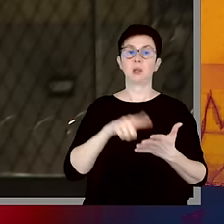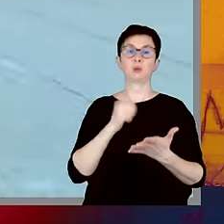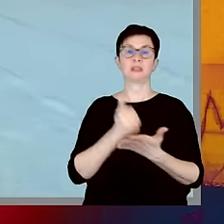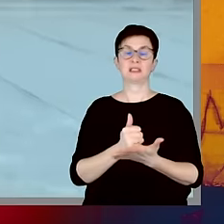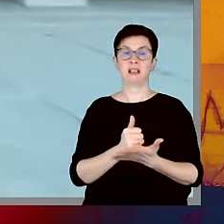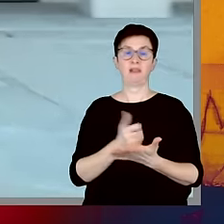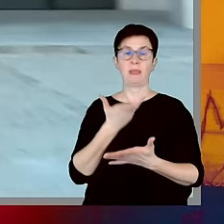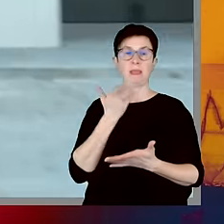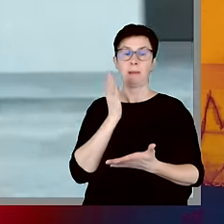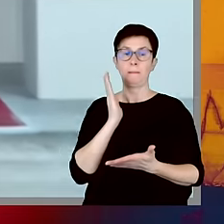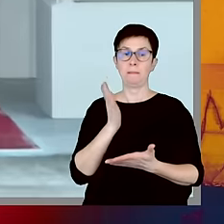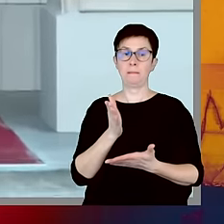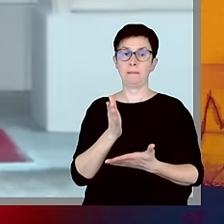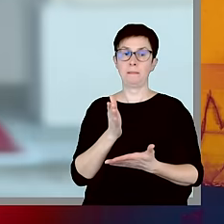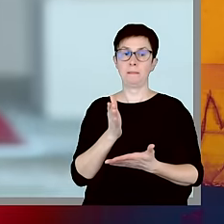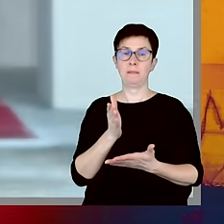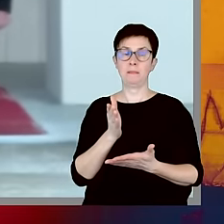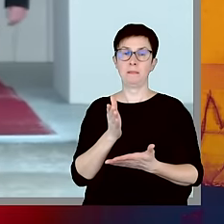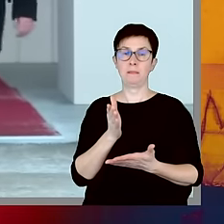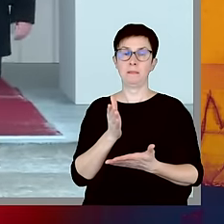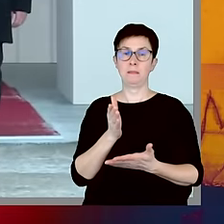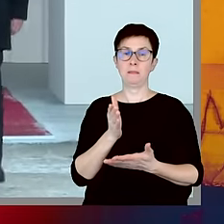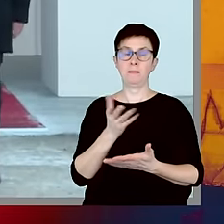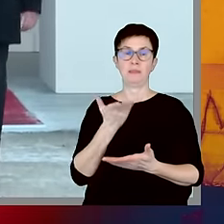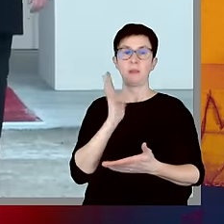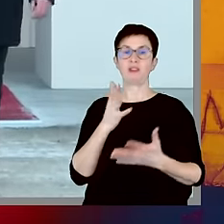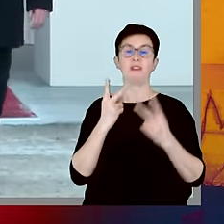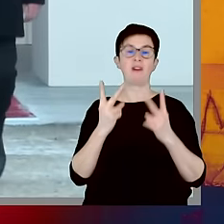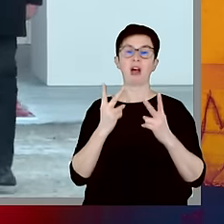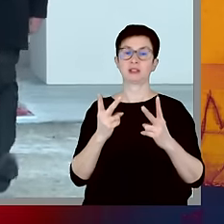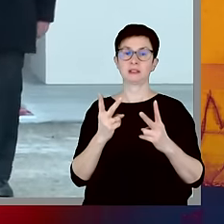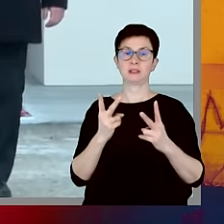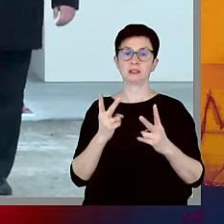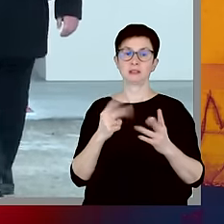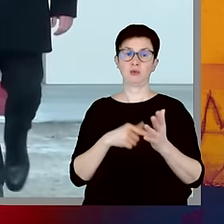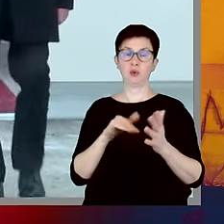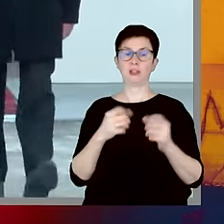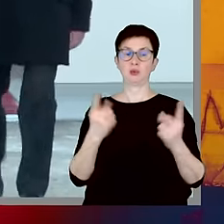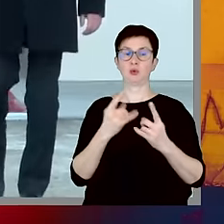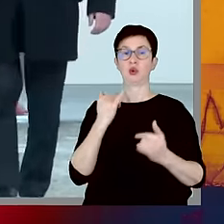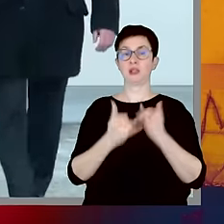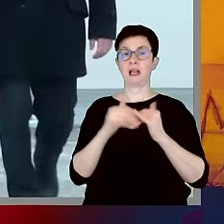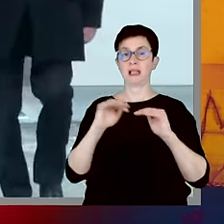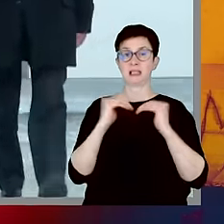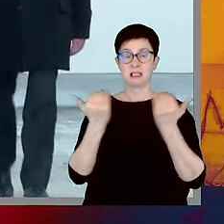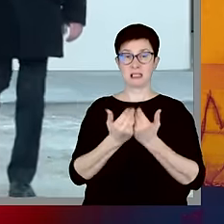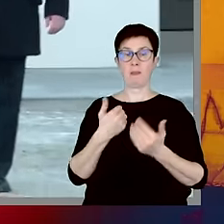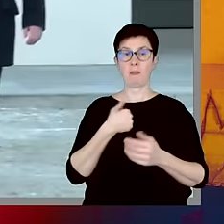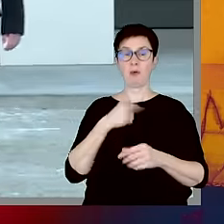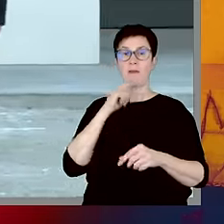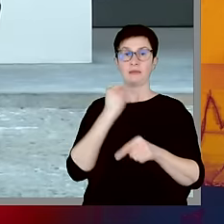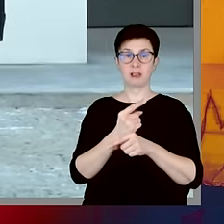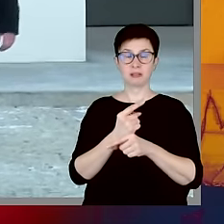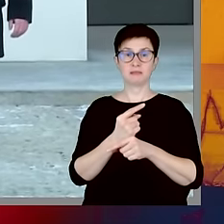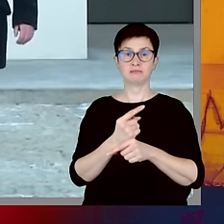miała mocy czy wagi prawnej w takiej oto sytuacji, jeżeli Sejm podjął ją w składzie niepełnym, bo te